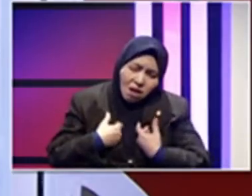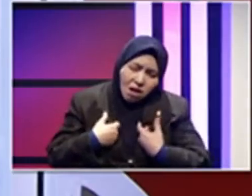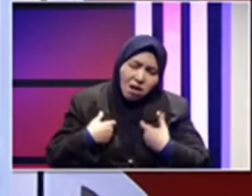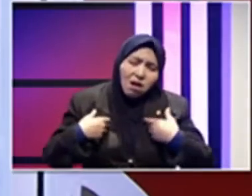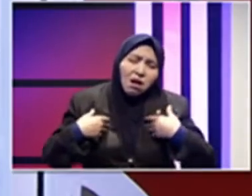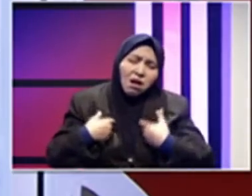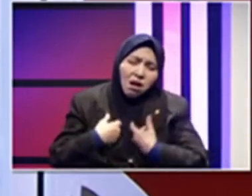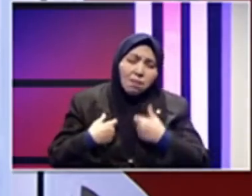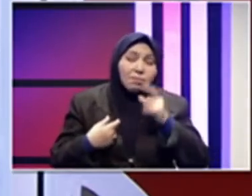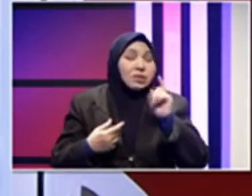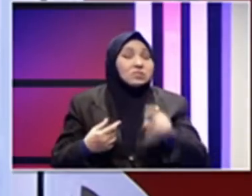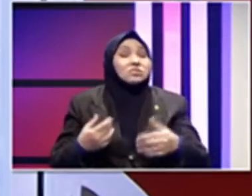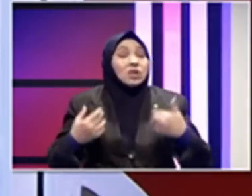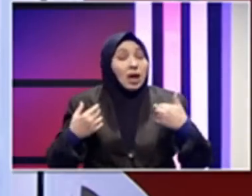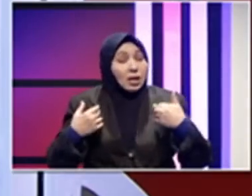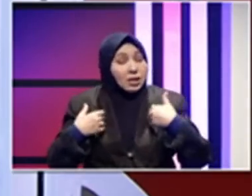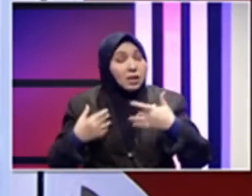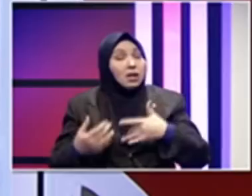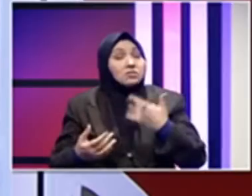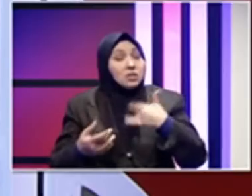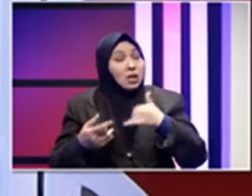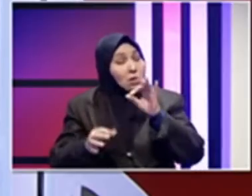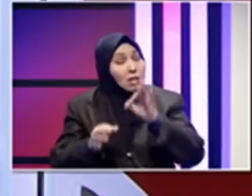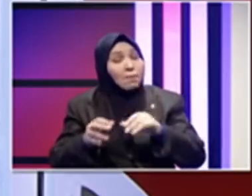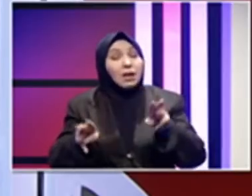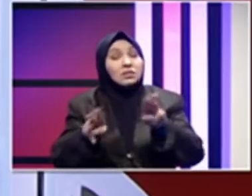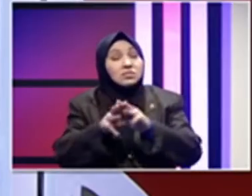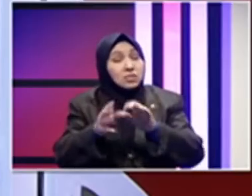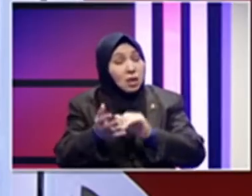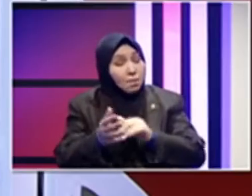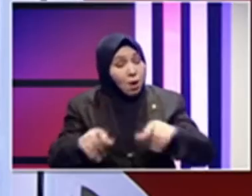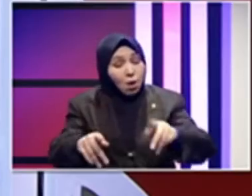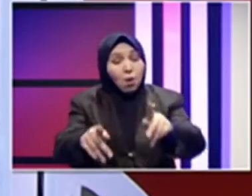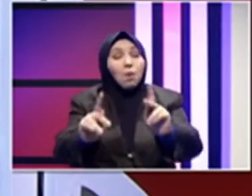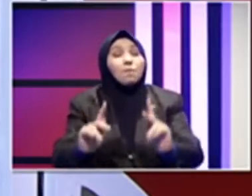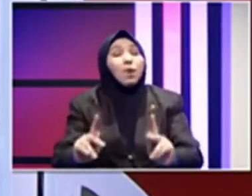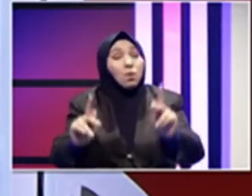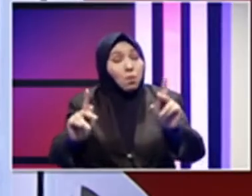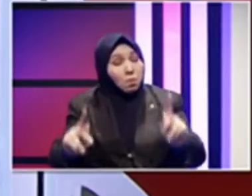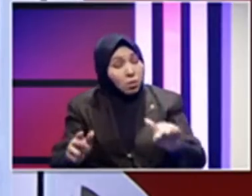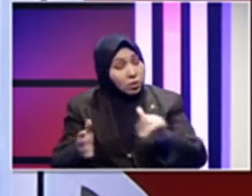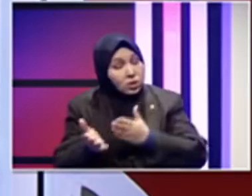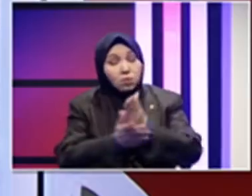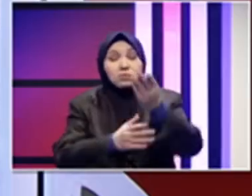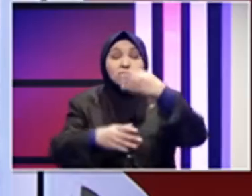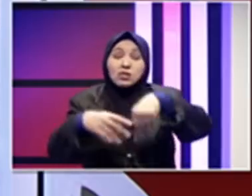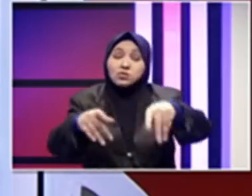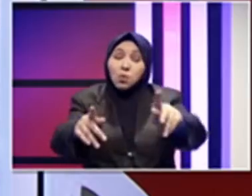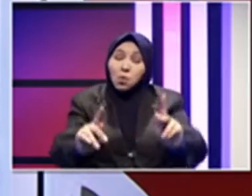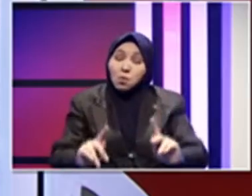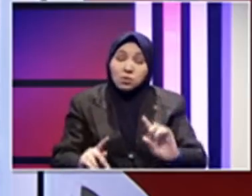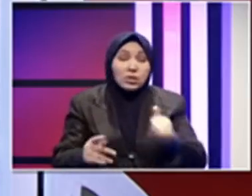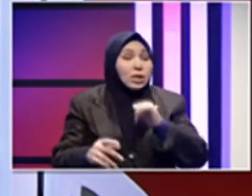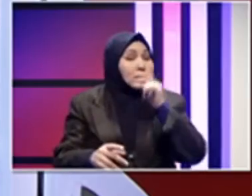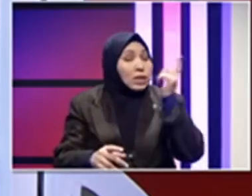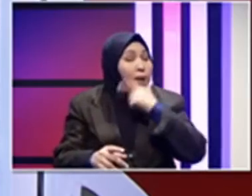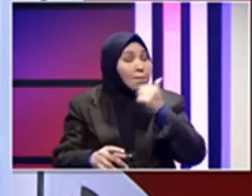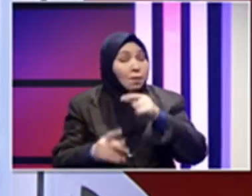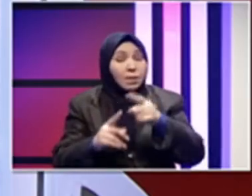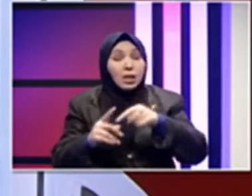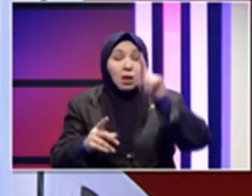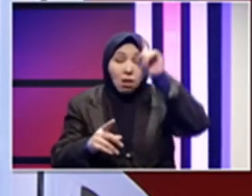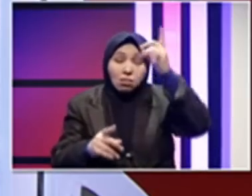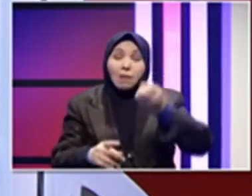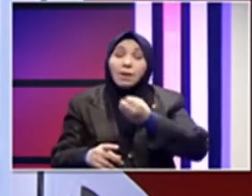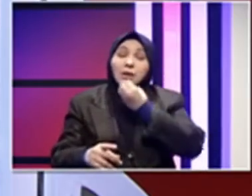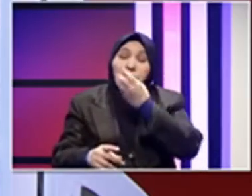sikit Ustaz, ya. Kalau tidak nanti macam kubur, ya, ha, tunggu masuk kubur je lah, kan? Allah. Itu yang kita tidak mahu bila Allah nyatakan pada ayat 22